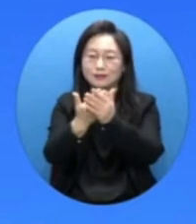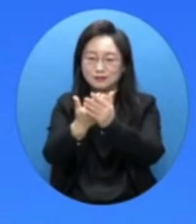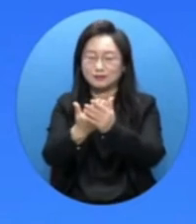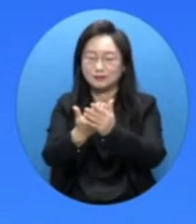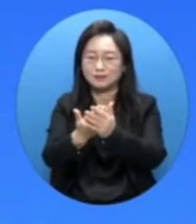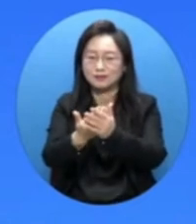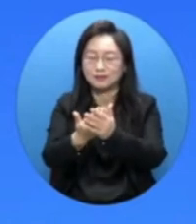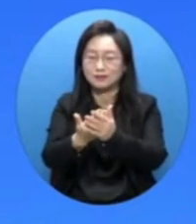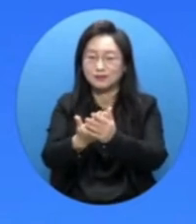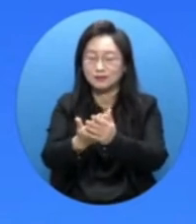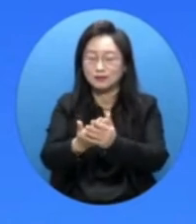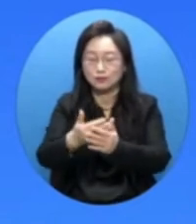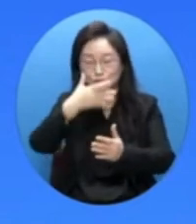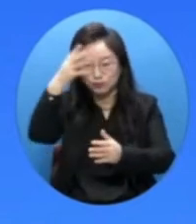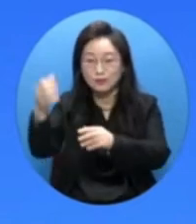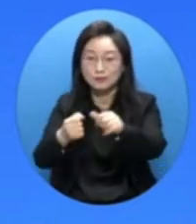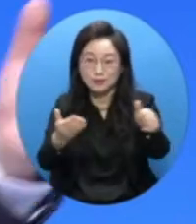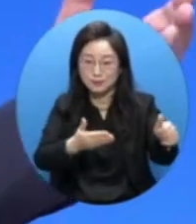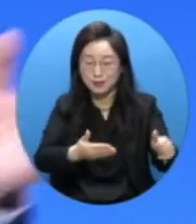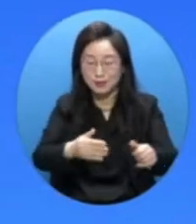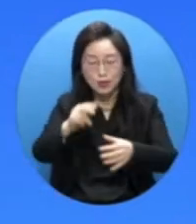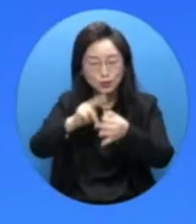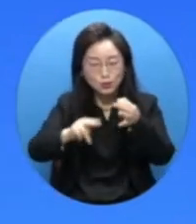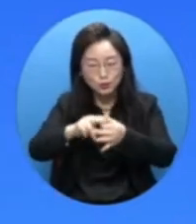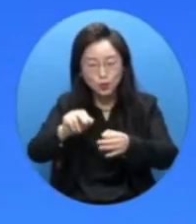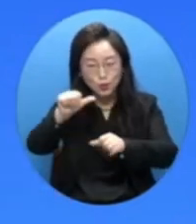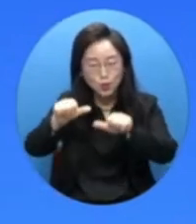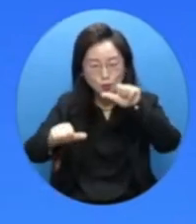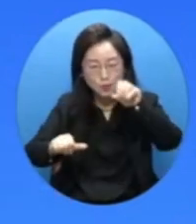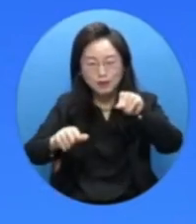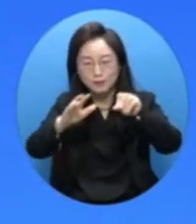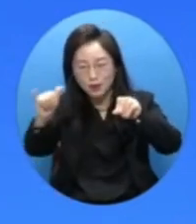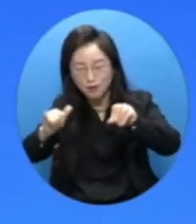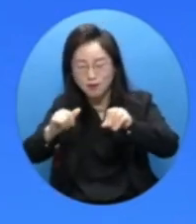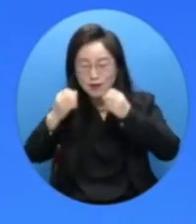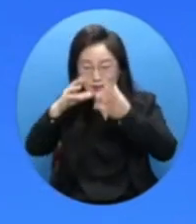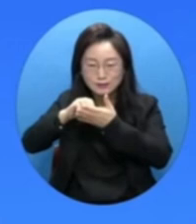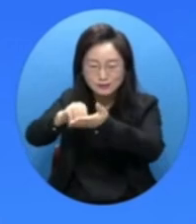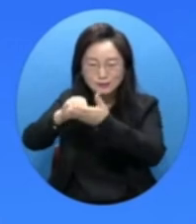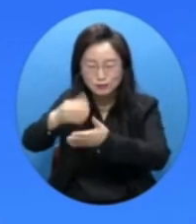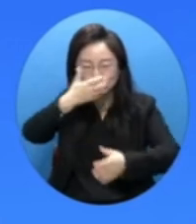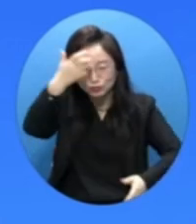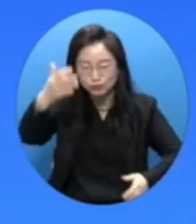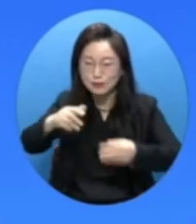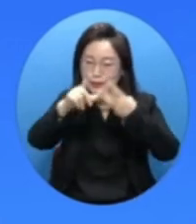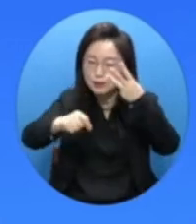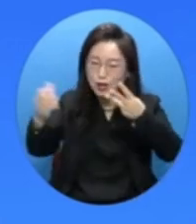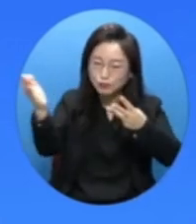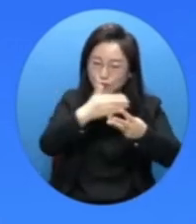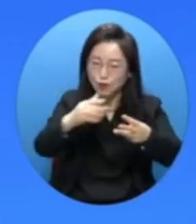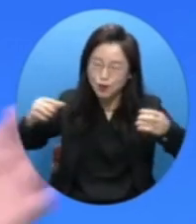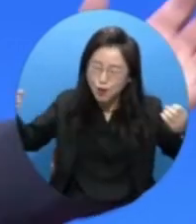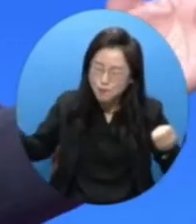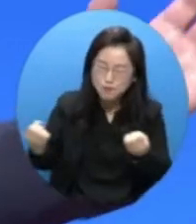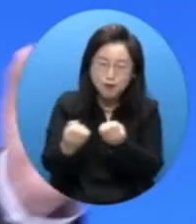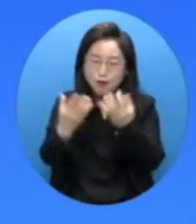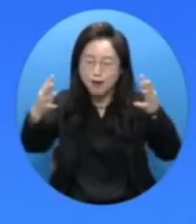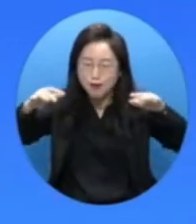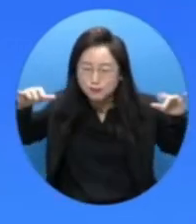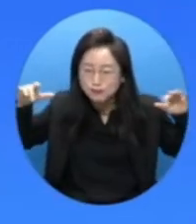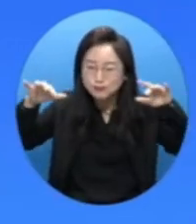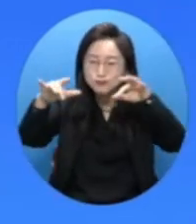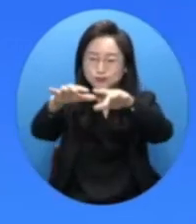저는 여의도 교회가 올해 5만 명 새신자가 몰려오는 꿈을 꿉니다 3월 달부터 폭발적인 풍요사가 다가올 것입니다